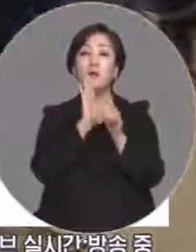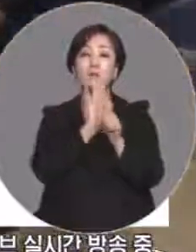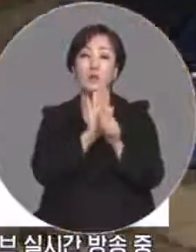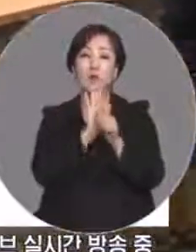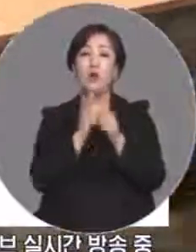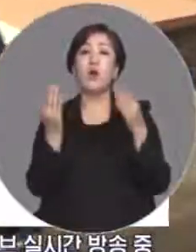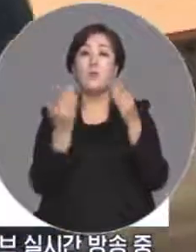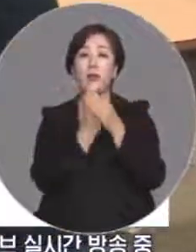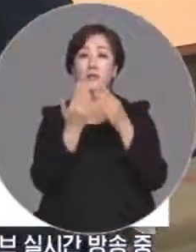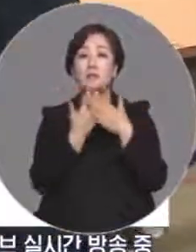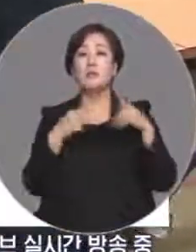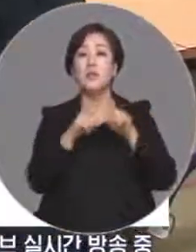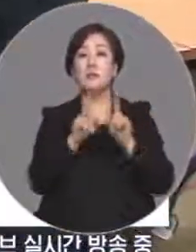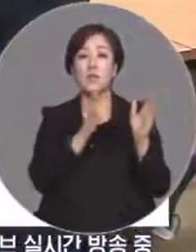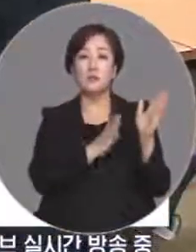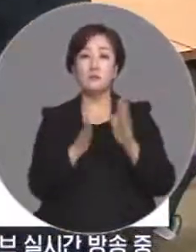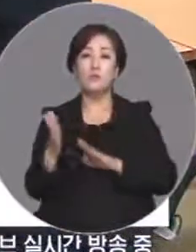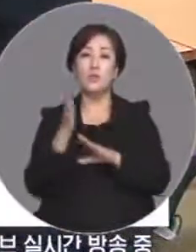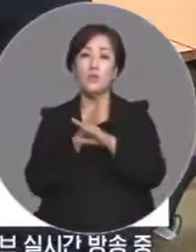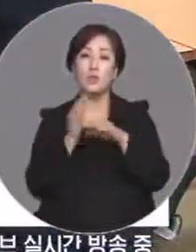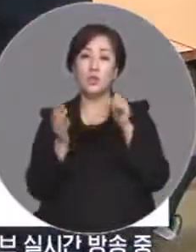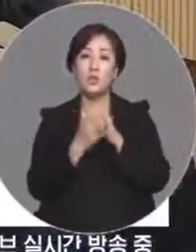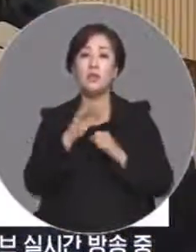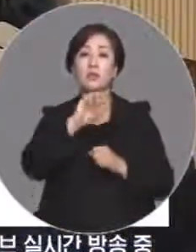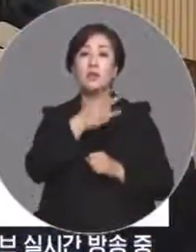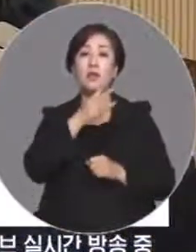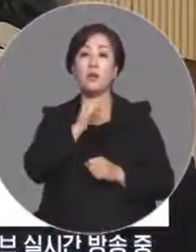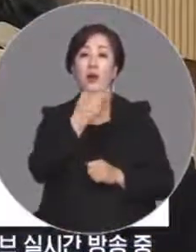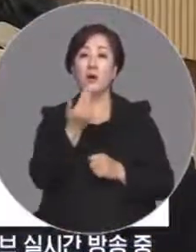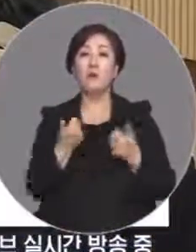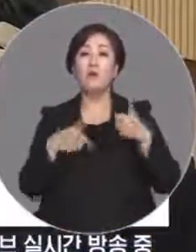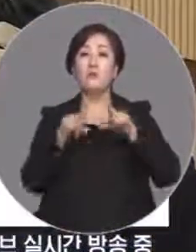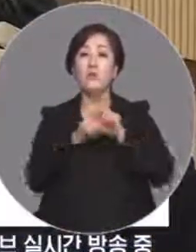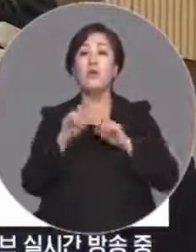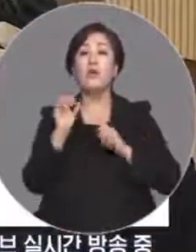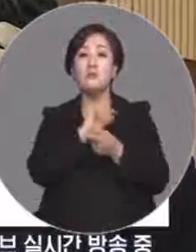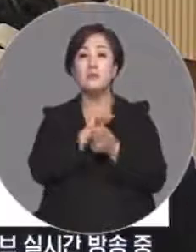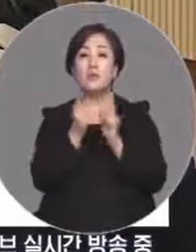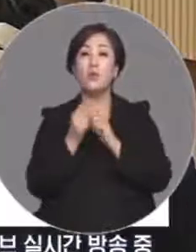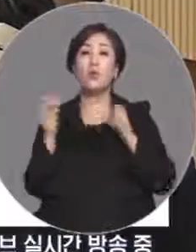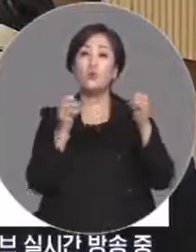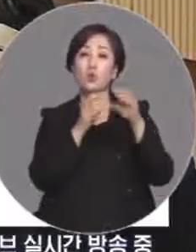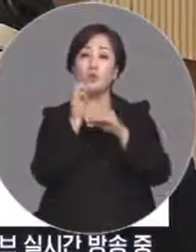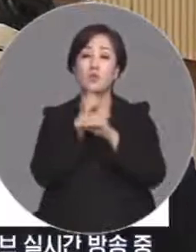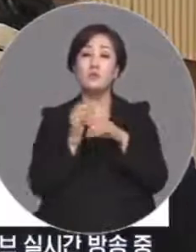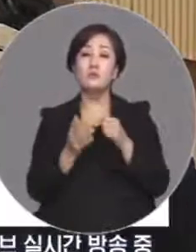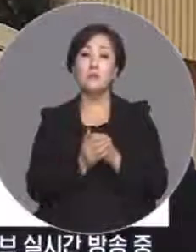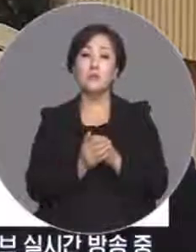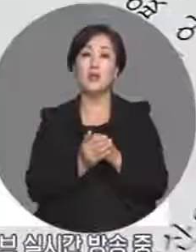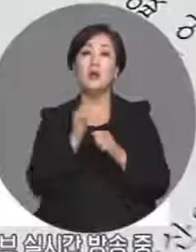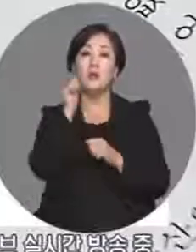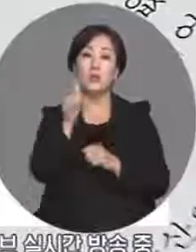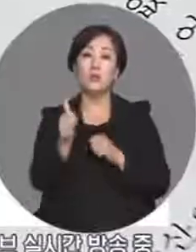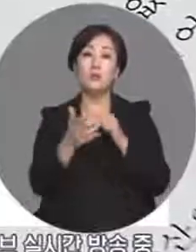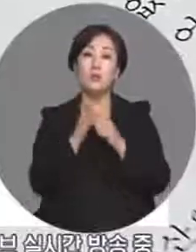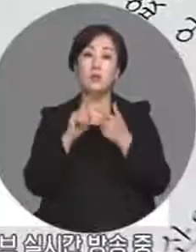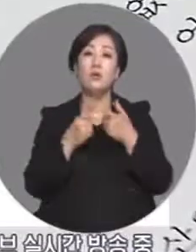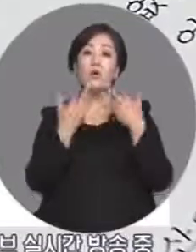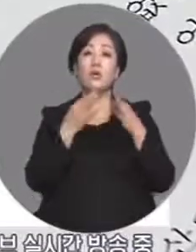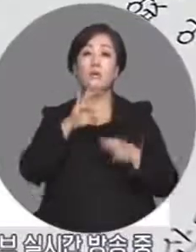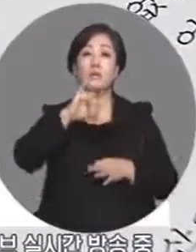울산의 발전을 도모하기 위한 태화강 국가정원 활성화 방안을 논의했습니다. 또 토론자로 나선